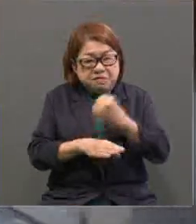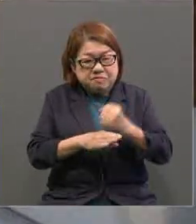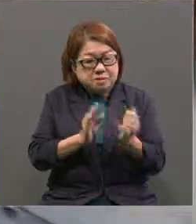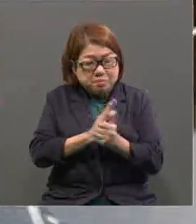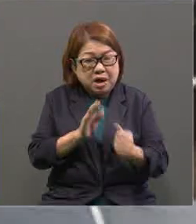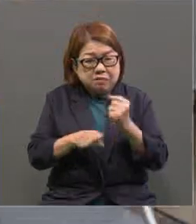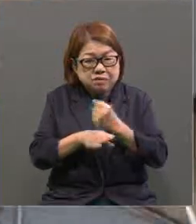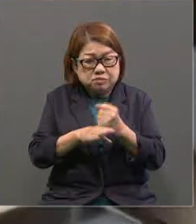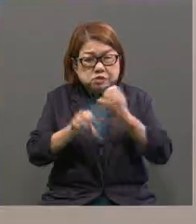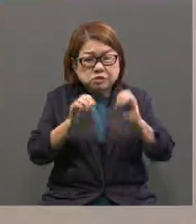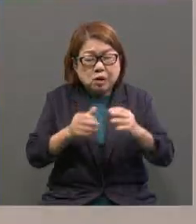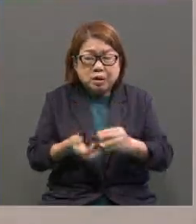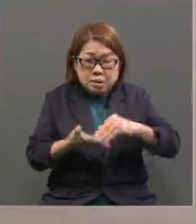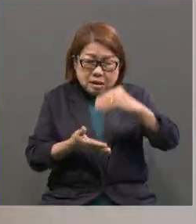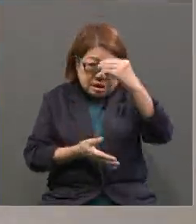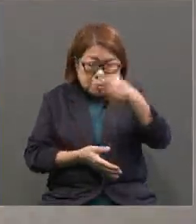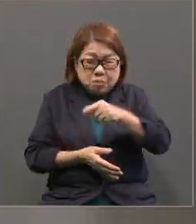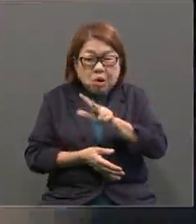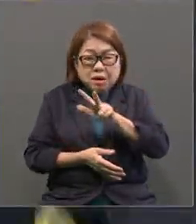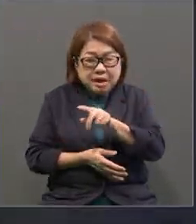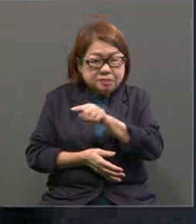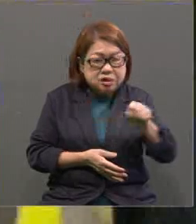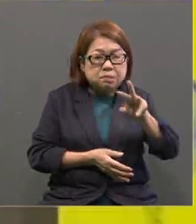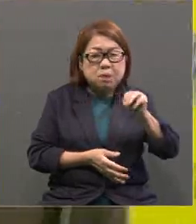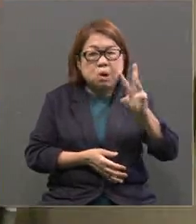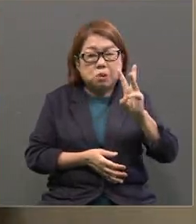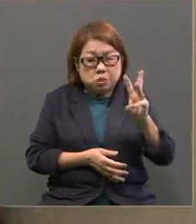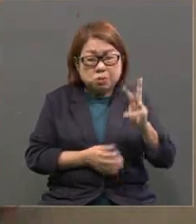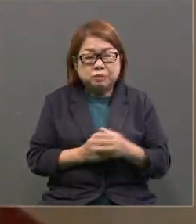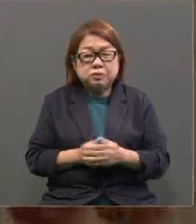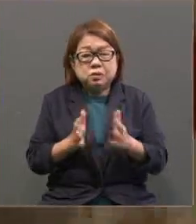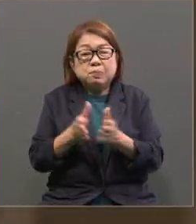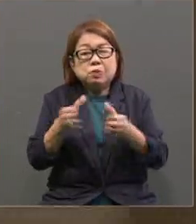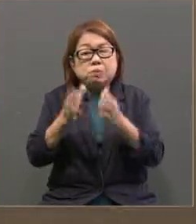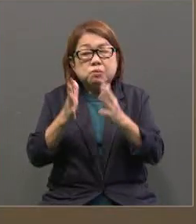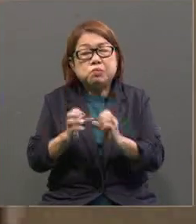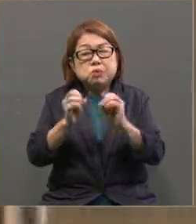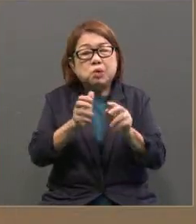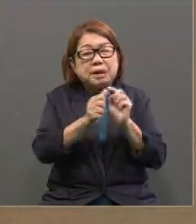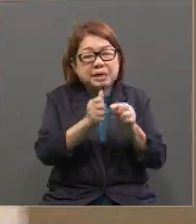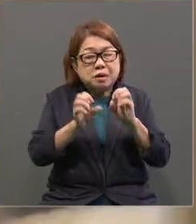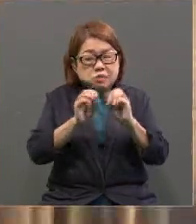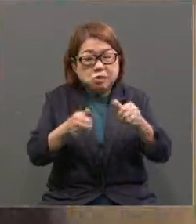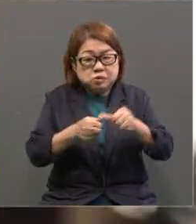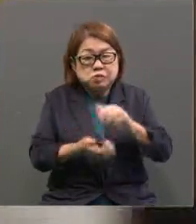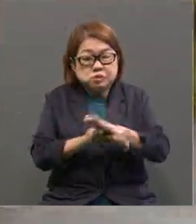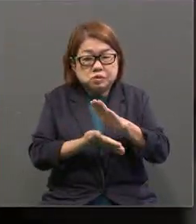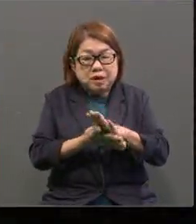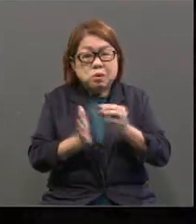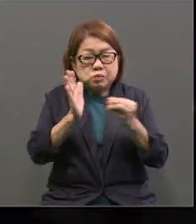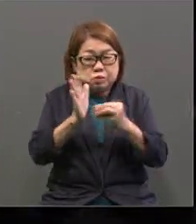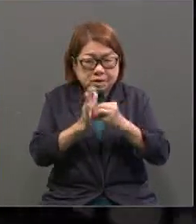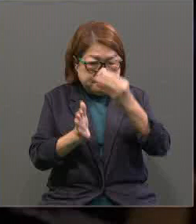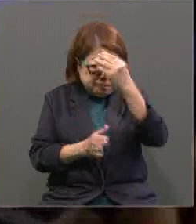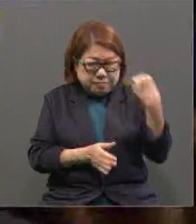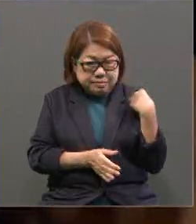น้องๆนักเรียนตั้งแต่ชั้นป.3นะไปจนถึงม.6เลยนะครับรวมไปถึงคณะครูอาจารย์ของโรงเรียนกรุงเทพคริสเตียนด้วยมาร่ว